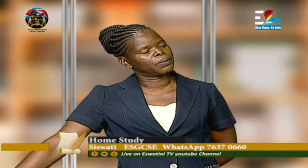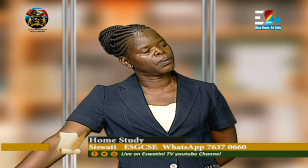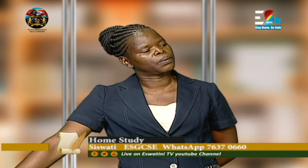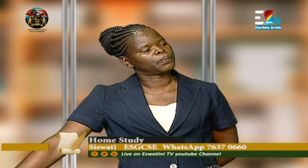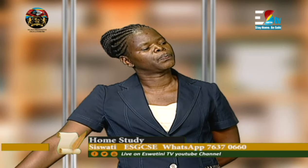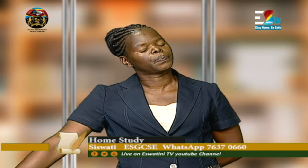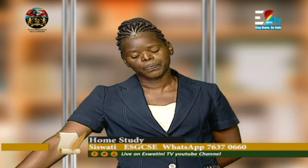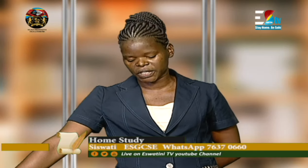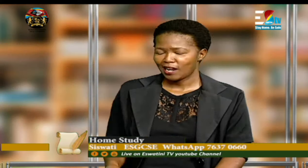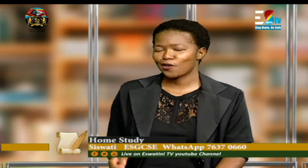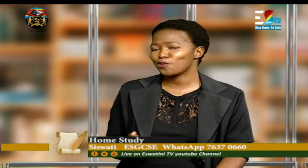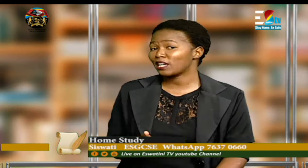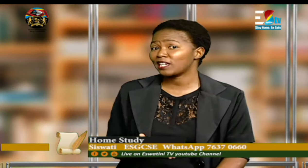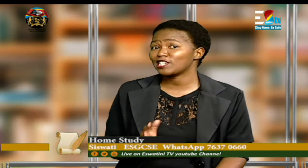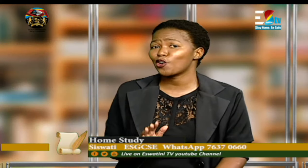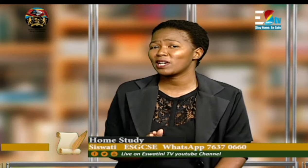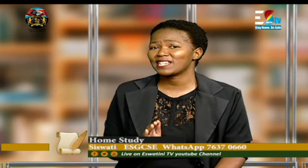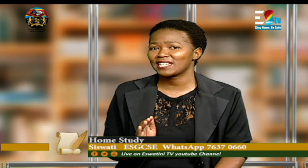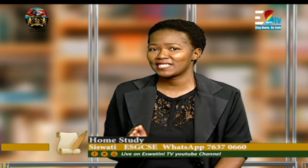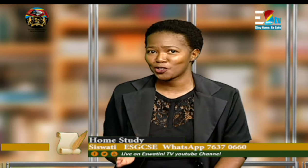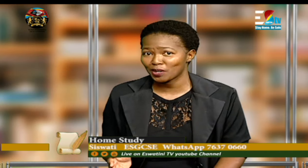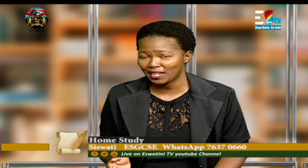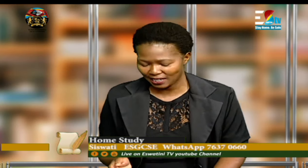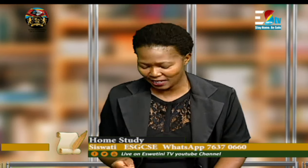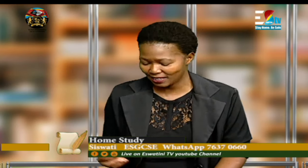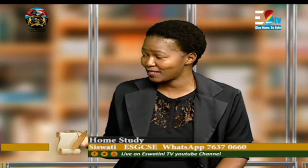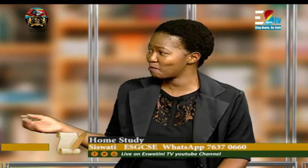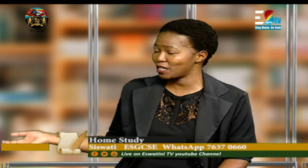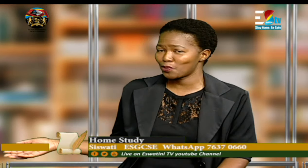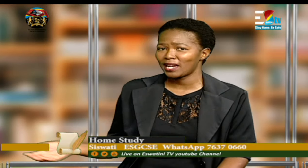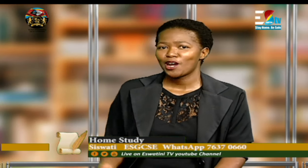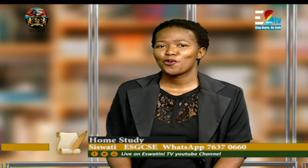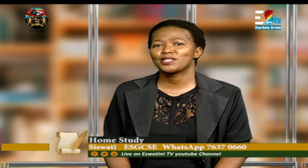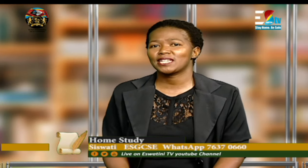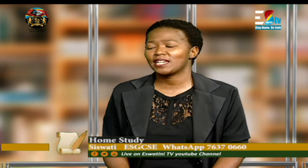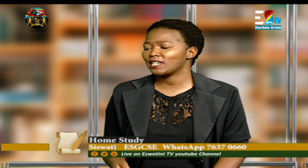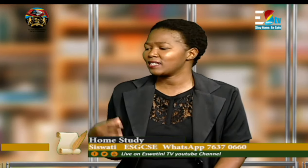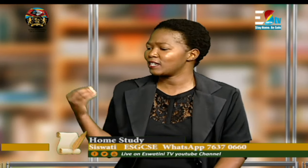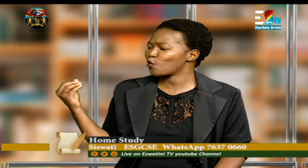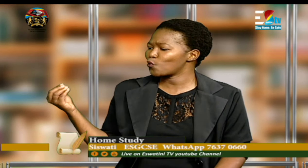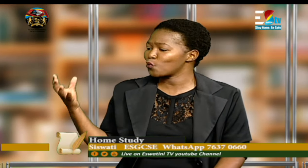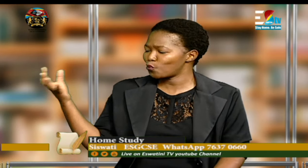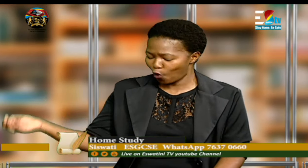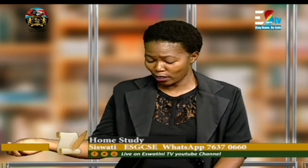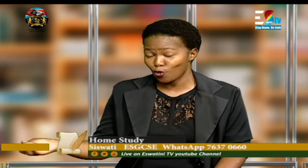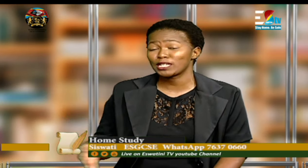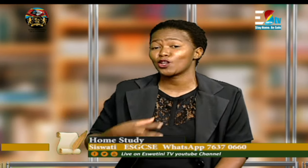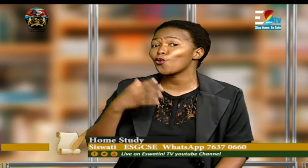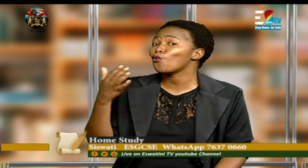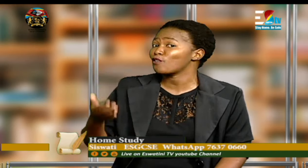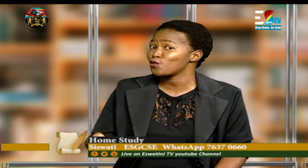letivumelwano. Okay. Mbukeli ke njengoba sekashito ke esiphiwe ukuthi lo